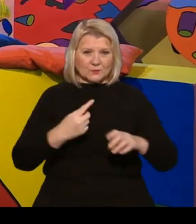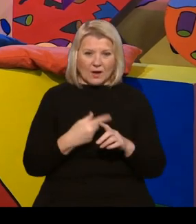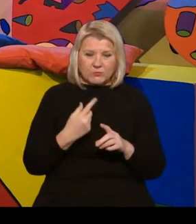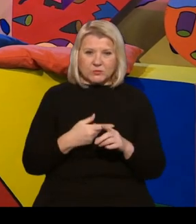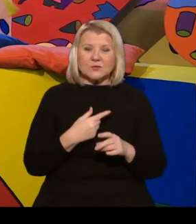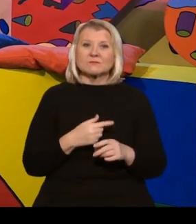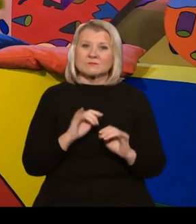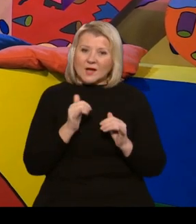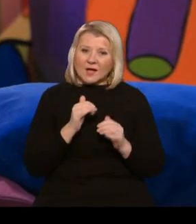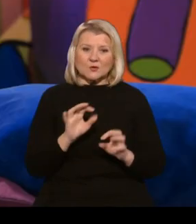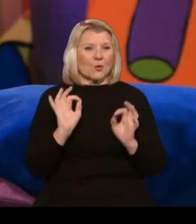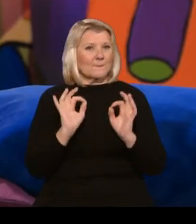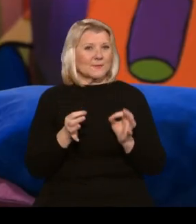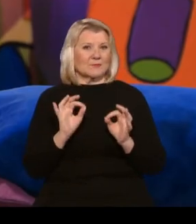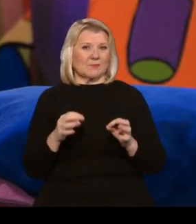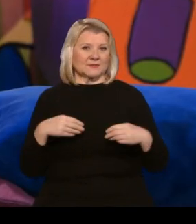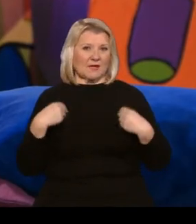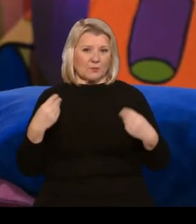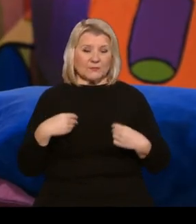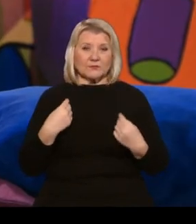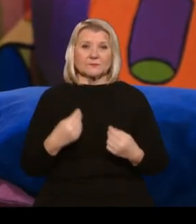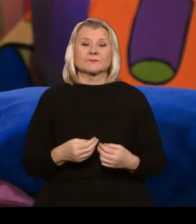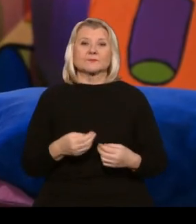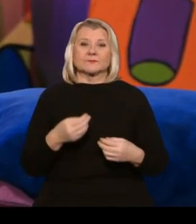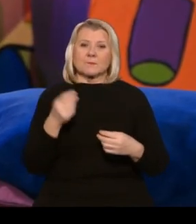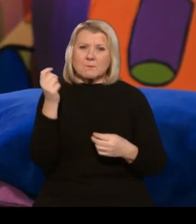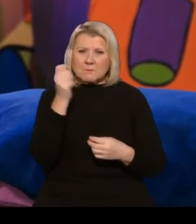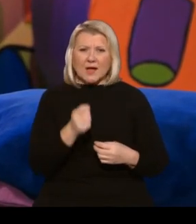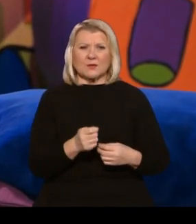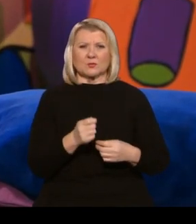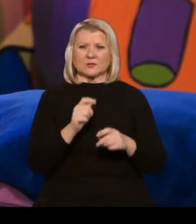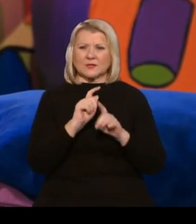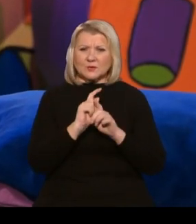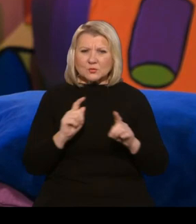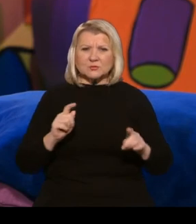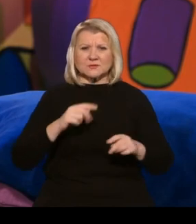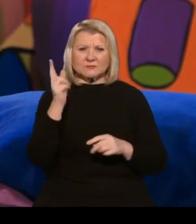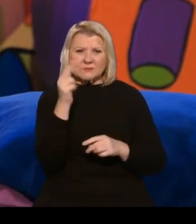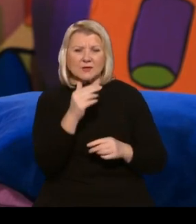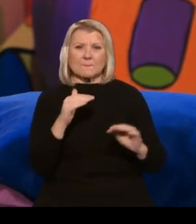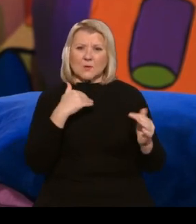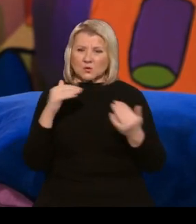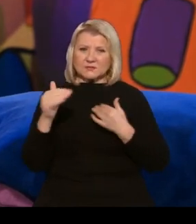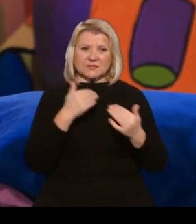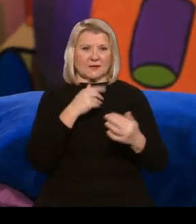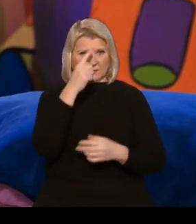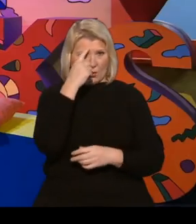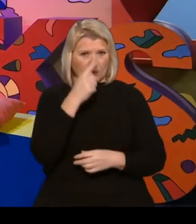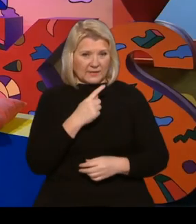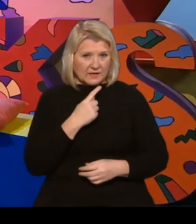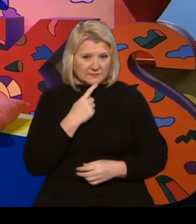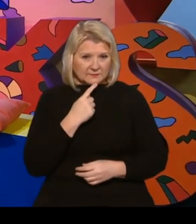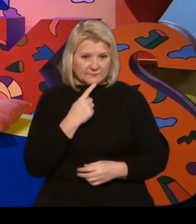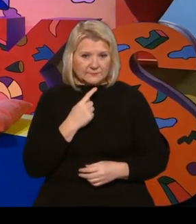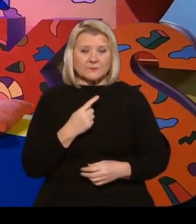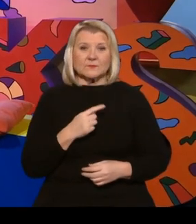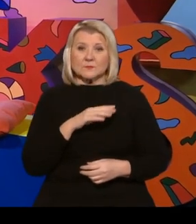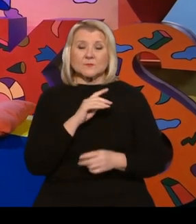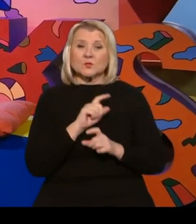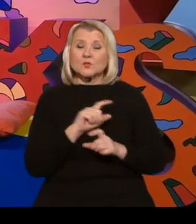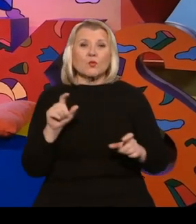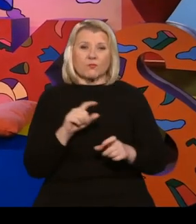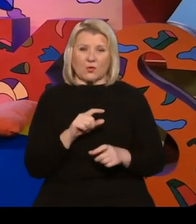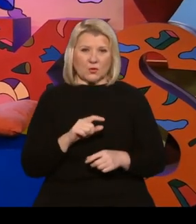Úžasné, moc nás to bavilo. Holky a kluci, malujte a kreslete a posílejte další obrázky. My se na to totiž